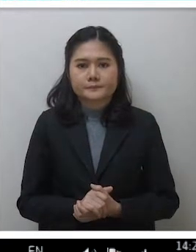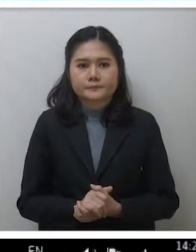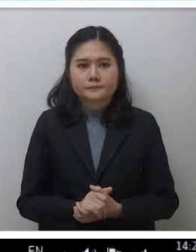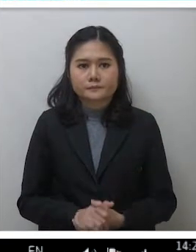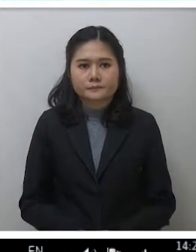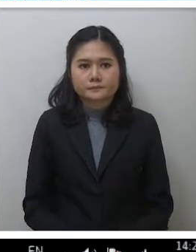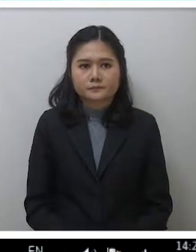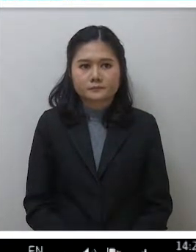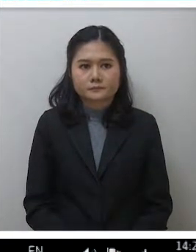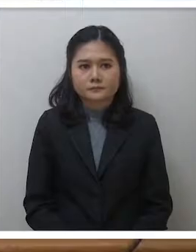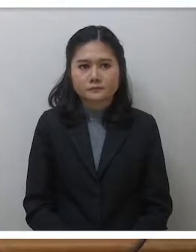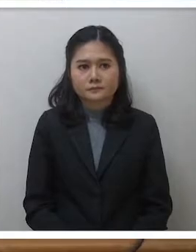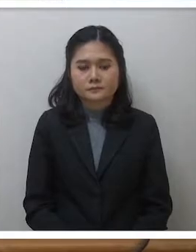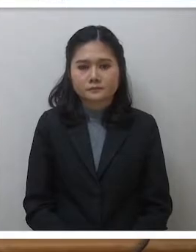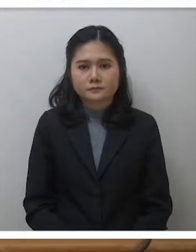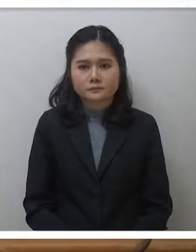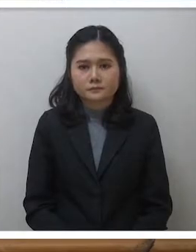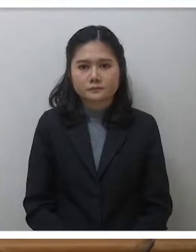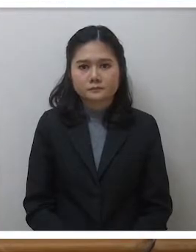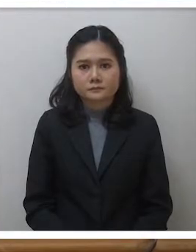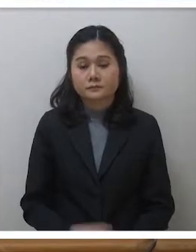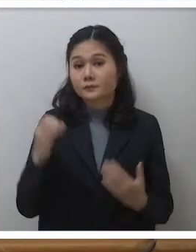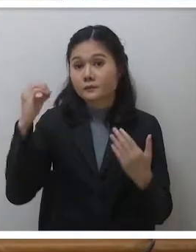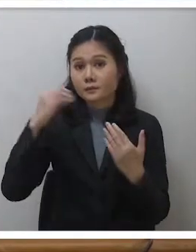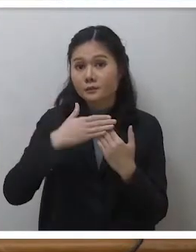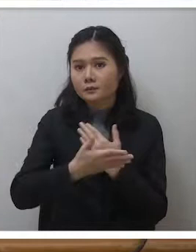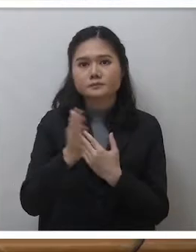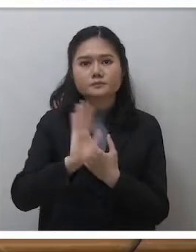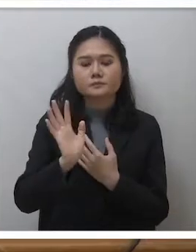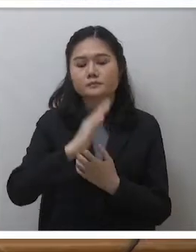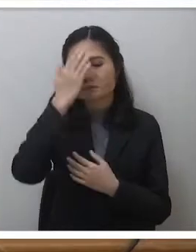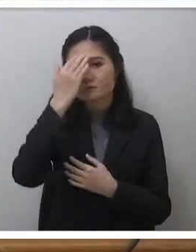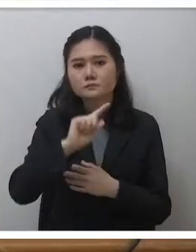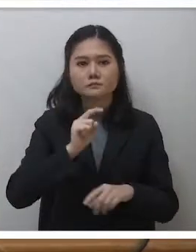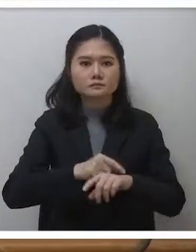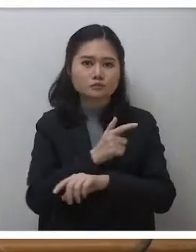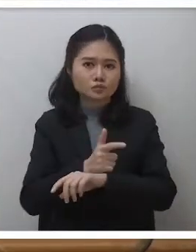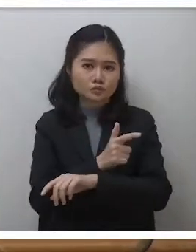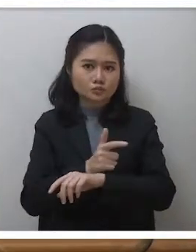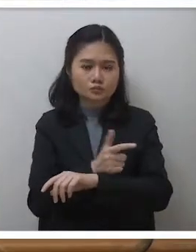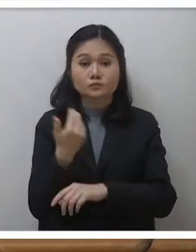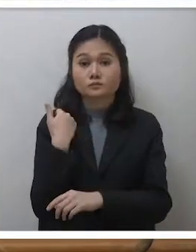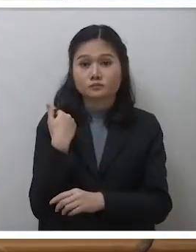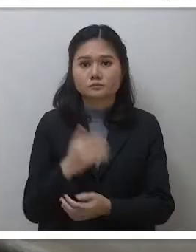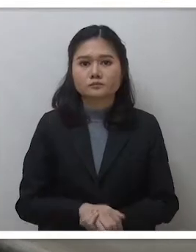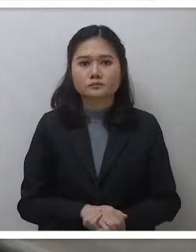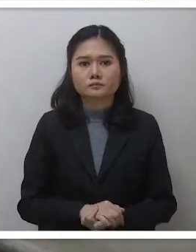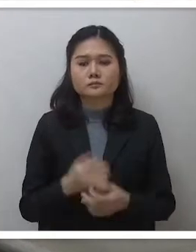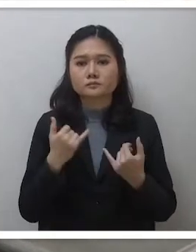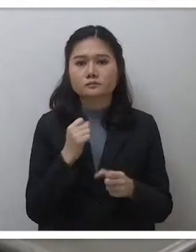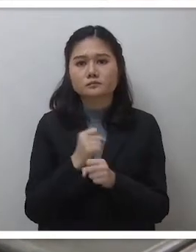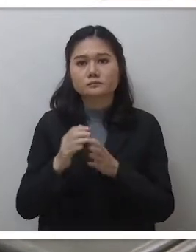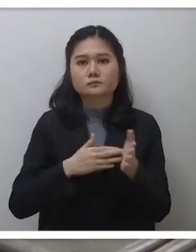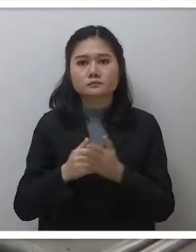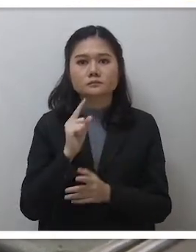เดี๋ยวอันนี้ครูจะไม่ขอลงเงาเนาะเพราะว่าจะใช้เวลาเยอะเหมือนว่าลง